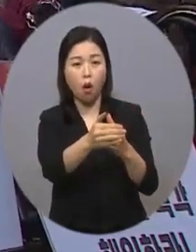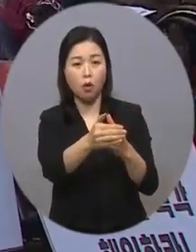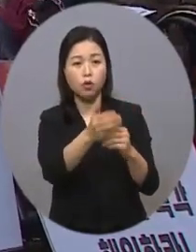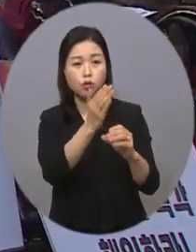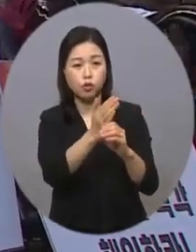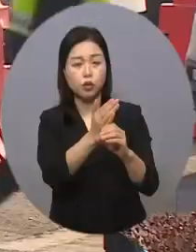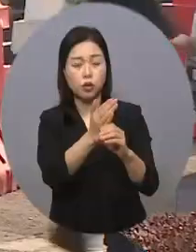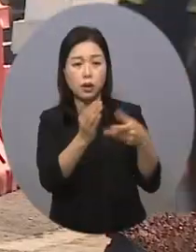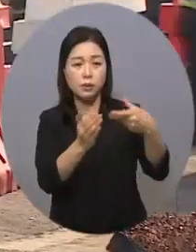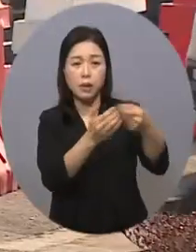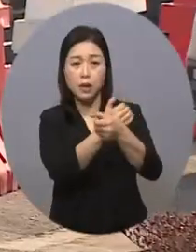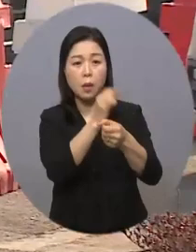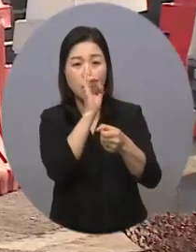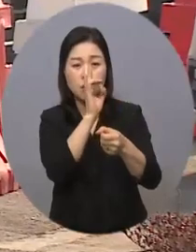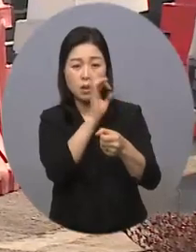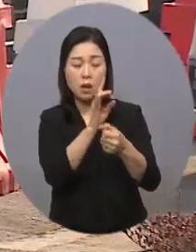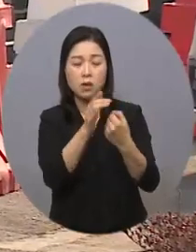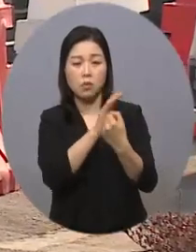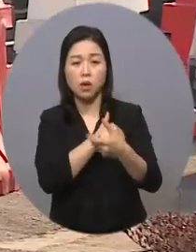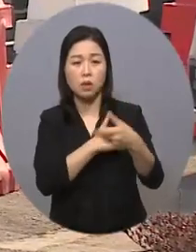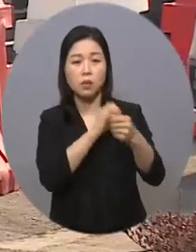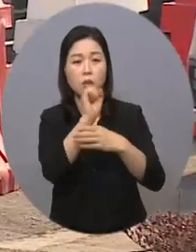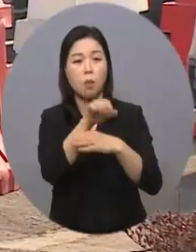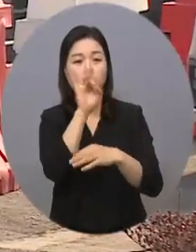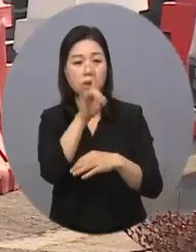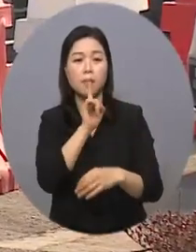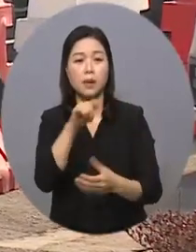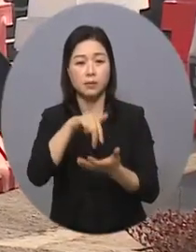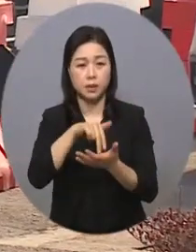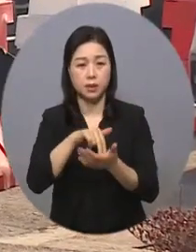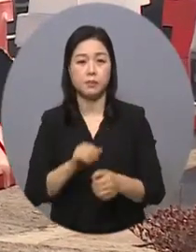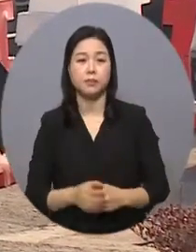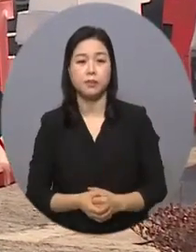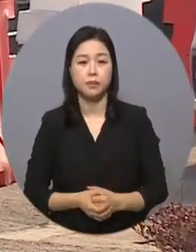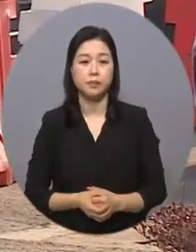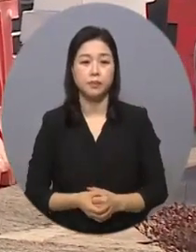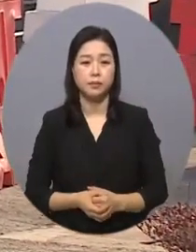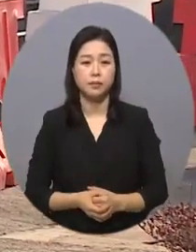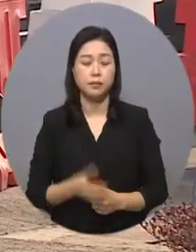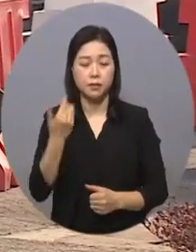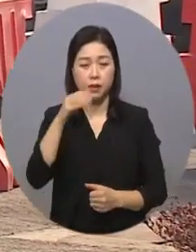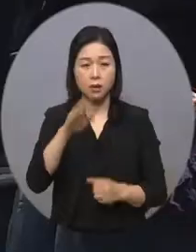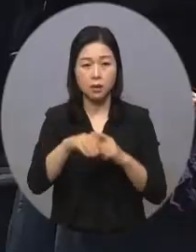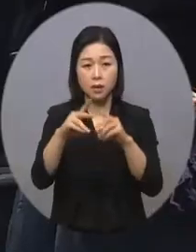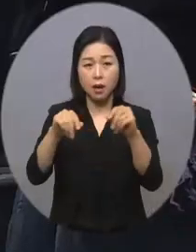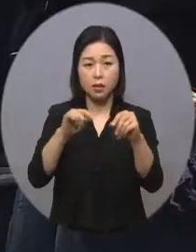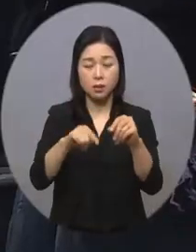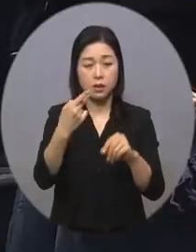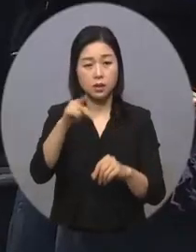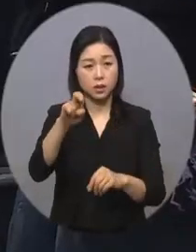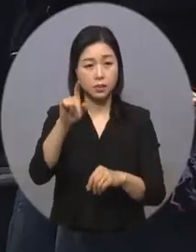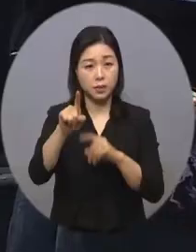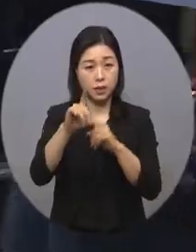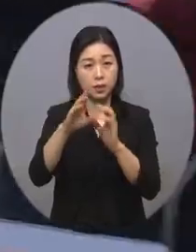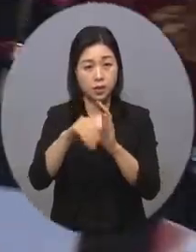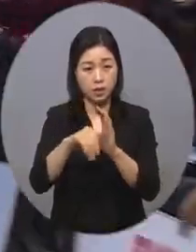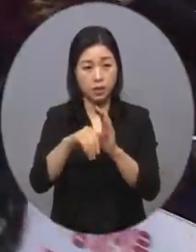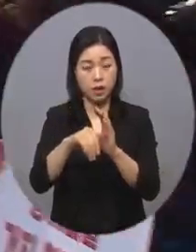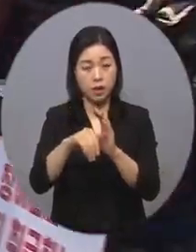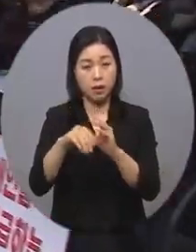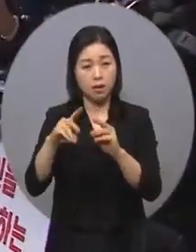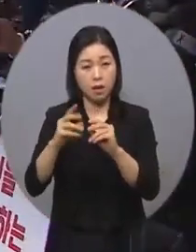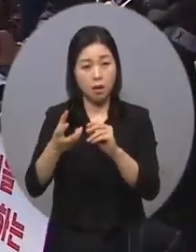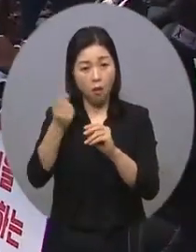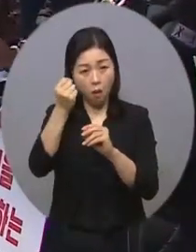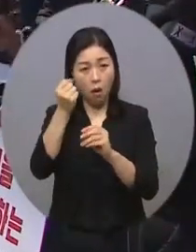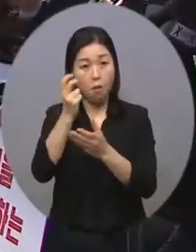불과해 임대하지 않았을 뿐이라고 의견을 표명했습니다. 그러나 해당 부지는 2021년 당시